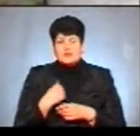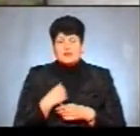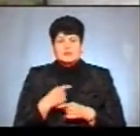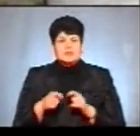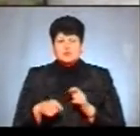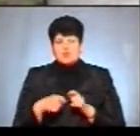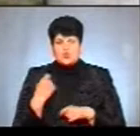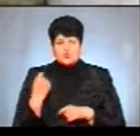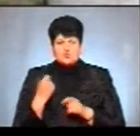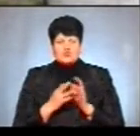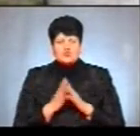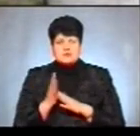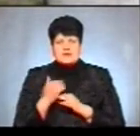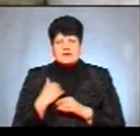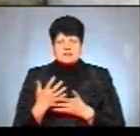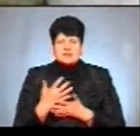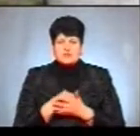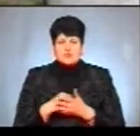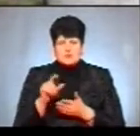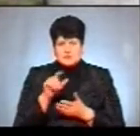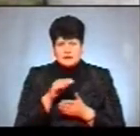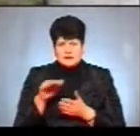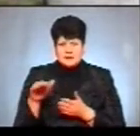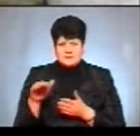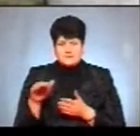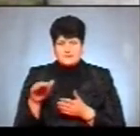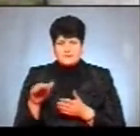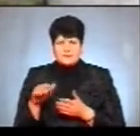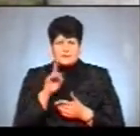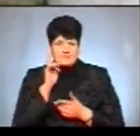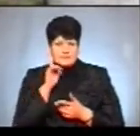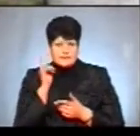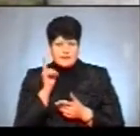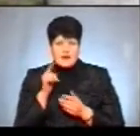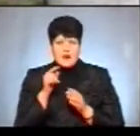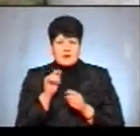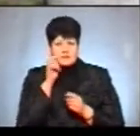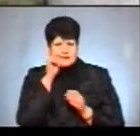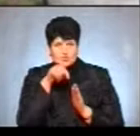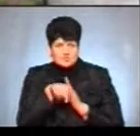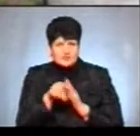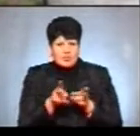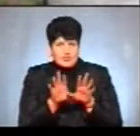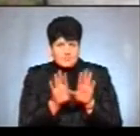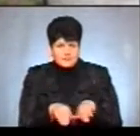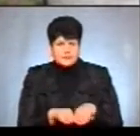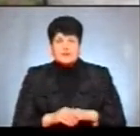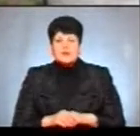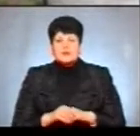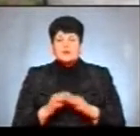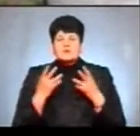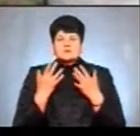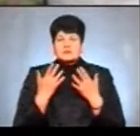шкоджу рослині, я зриваю тільки надземну частину, тобто цибулина і корінець знаходяться в ґрунті, але